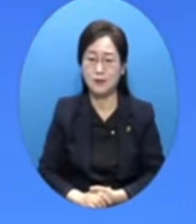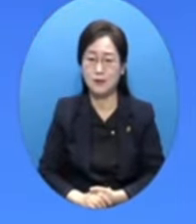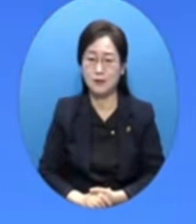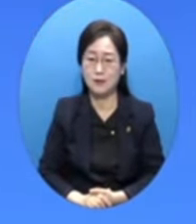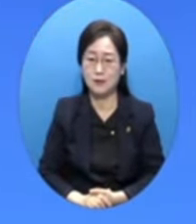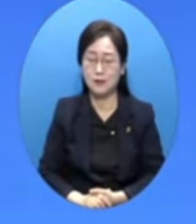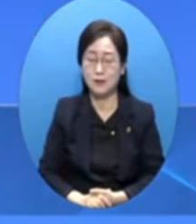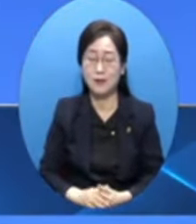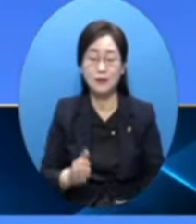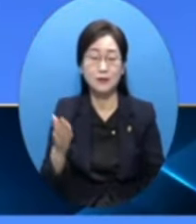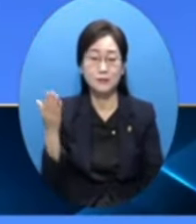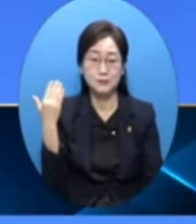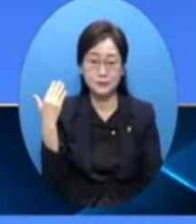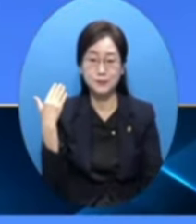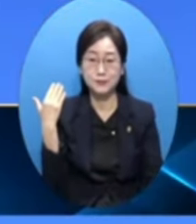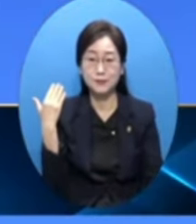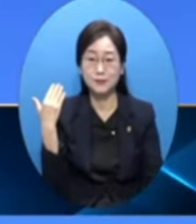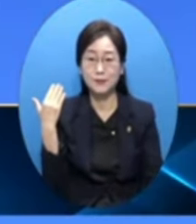지난